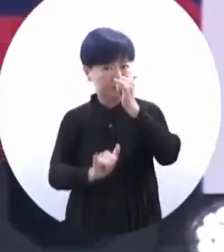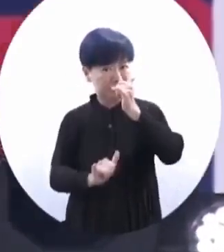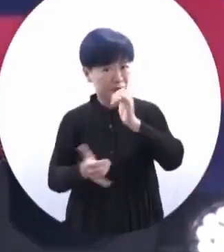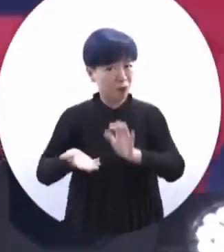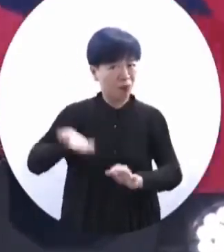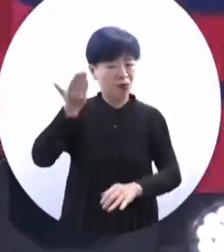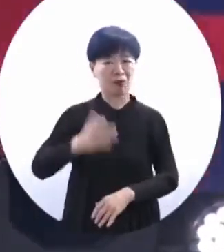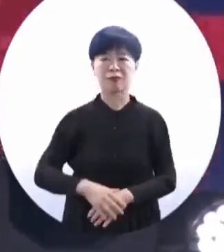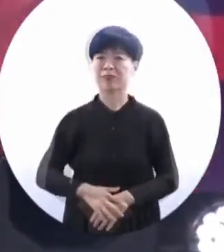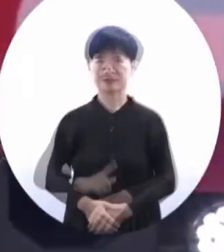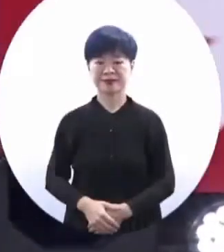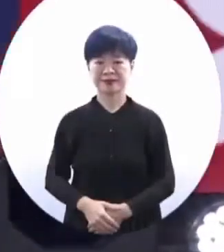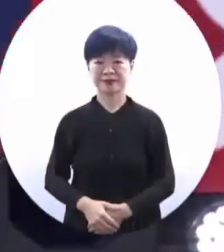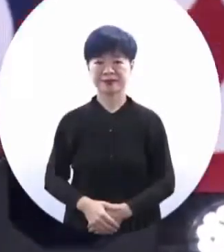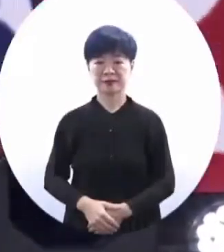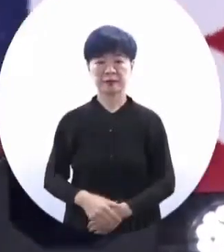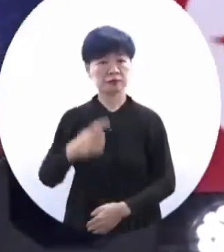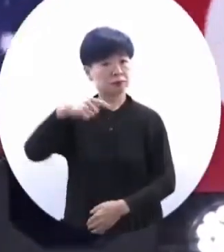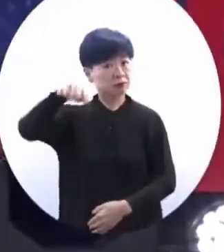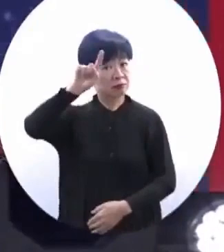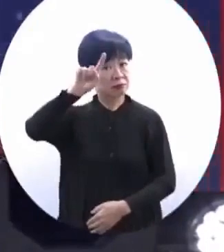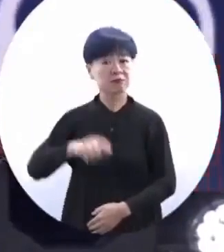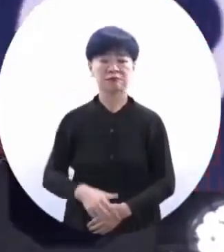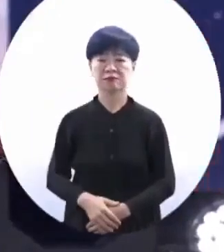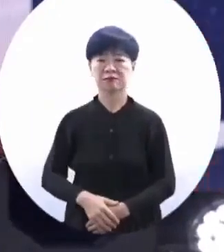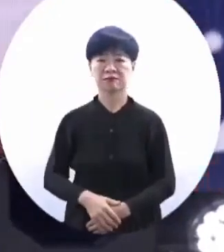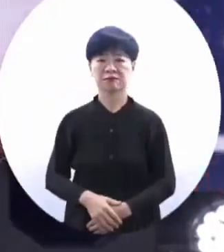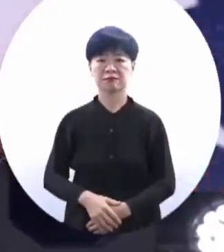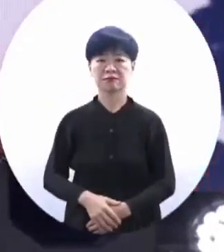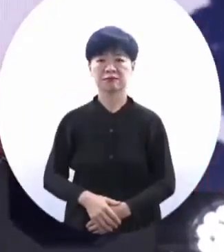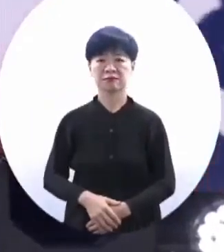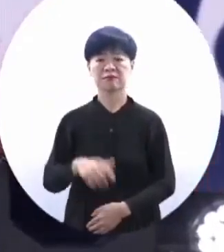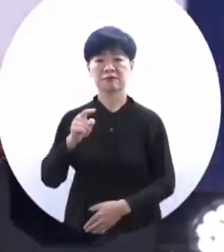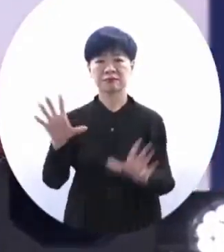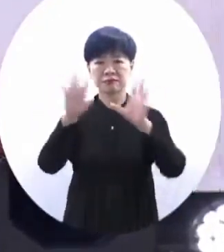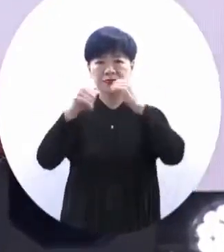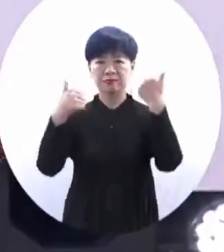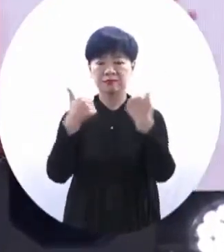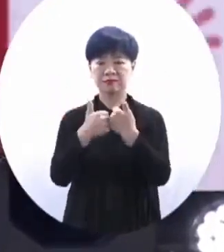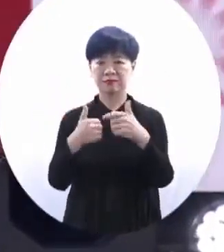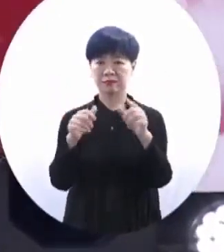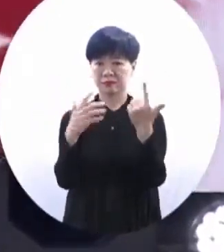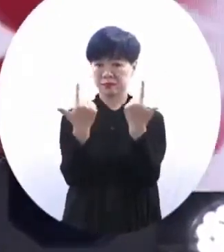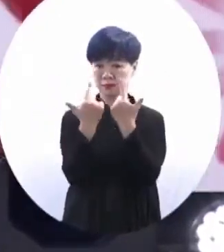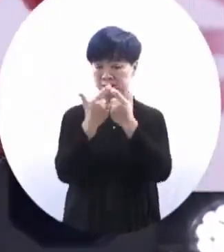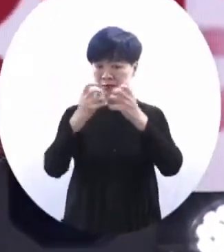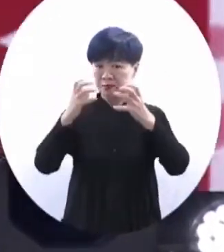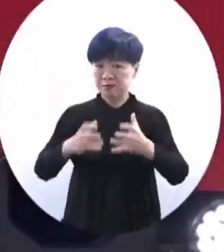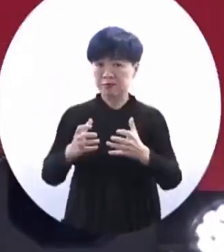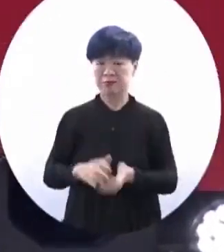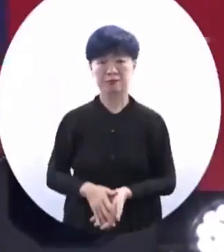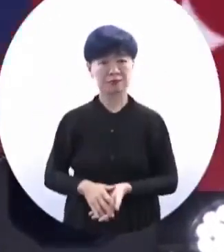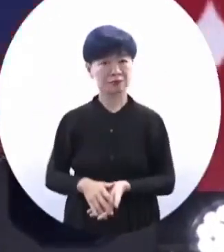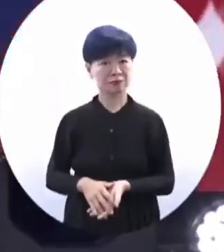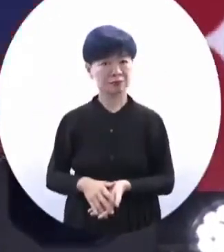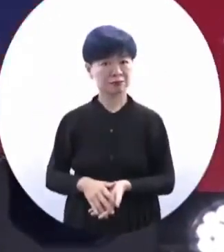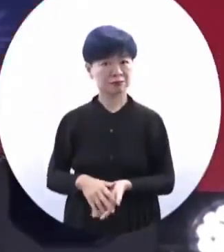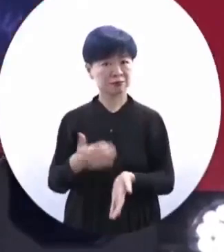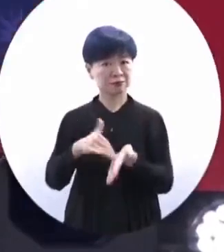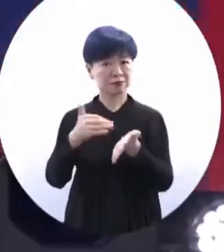和丰富的底蕴。上一次国庆晚会在台北举办，